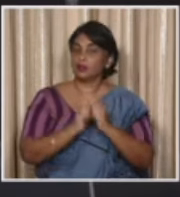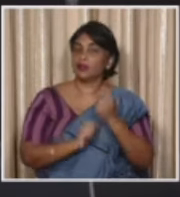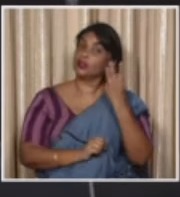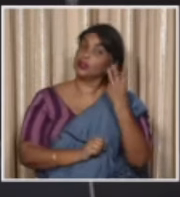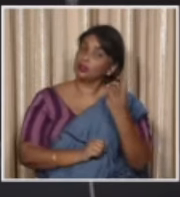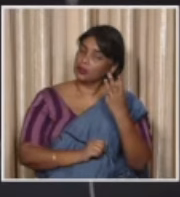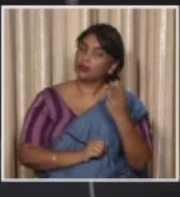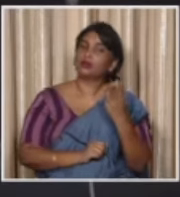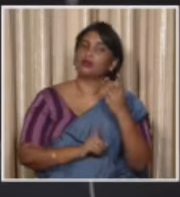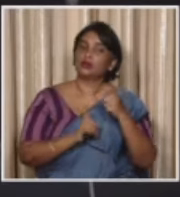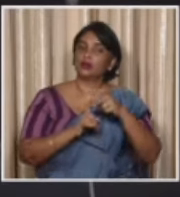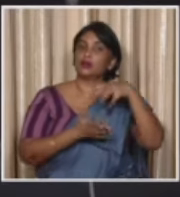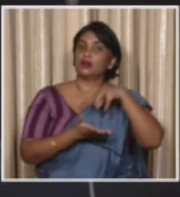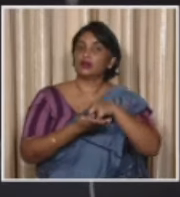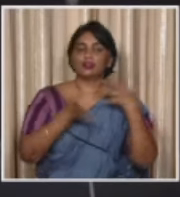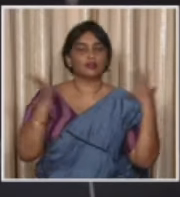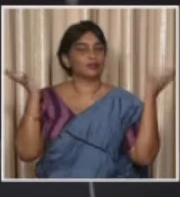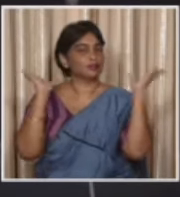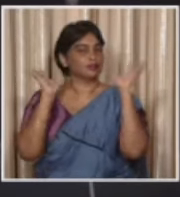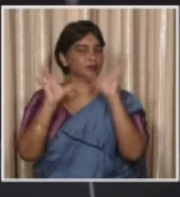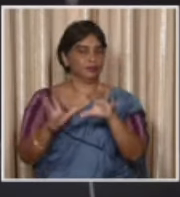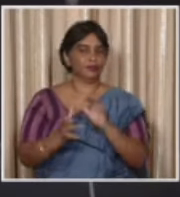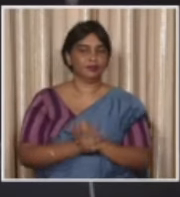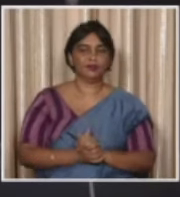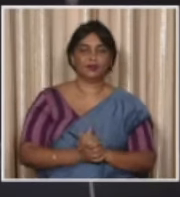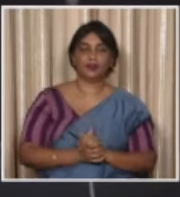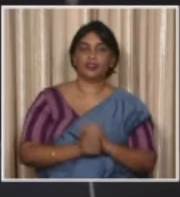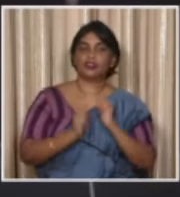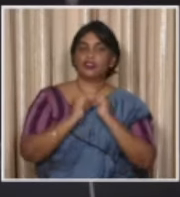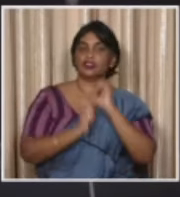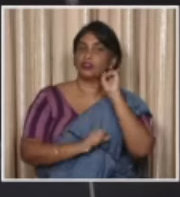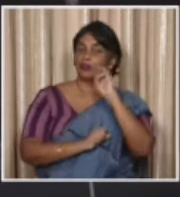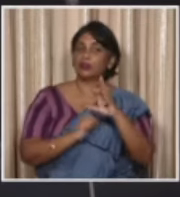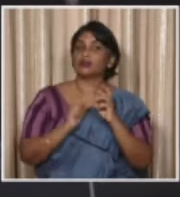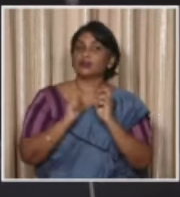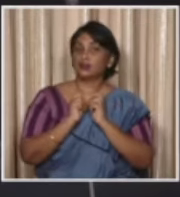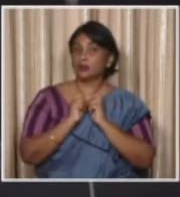3000ම ඒ දිස්ත්‍රික්කයට එන්න හදන පත්තින් දීමේ ප්‍රශ්නේ